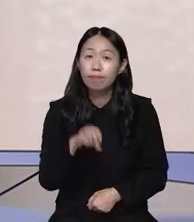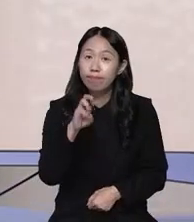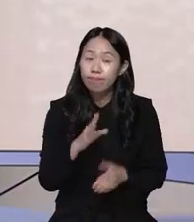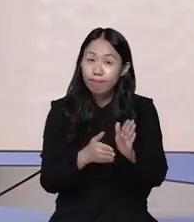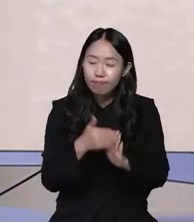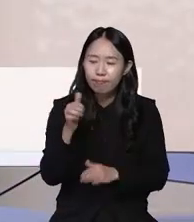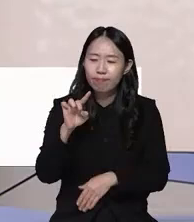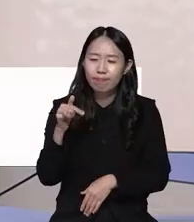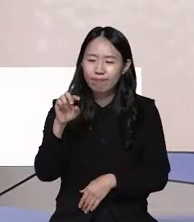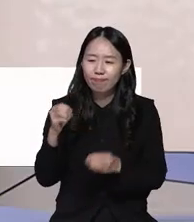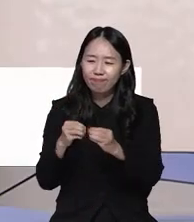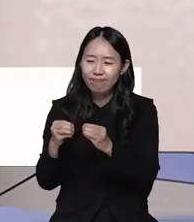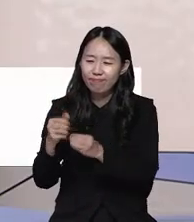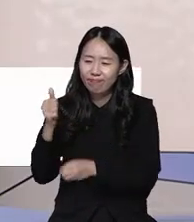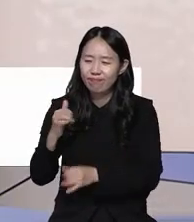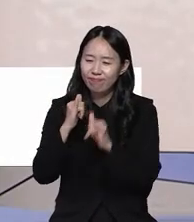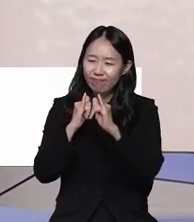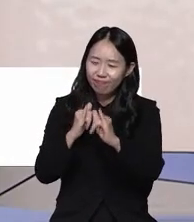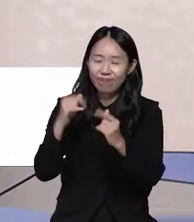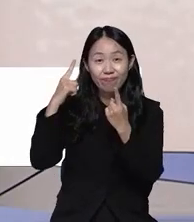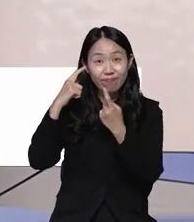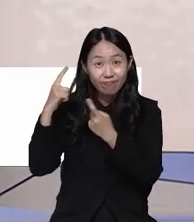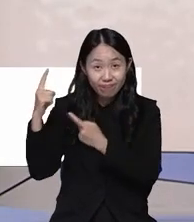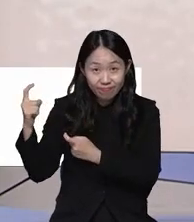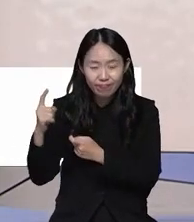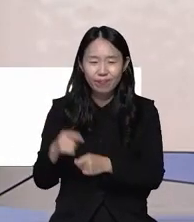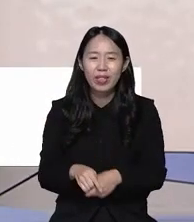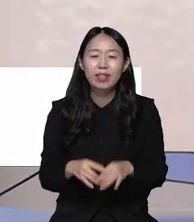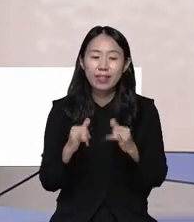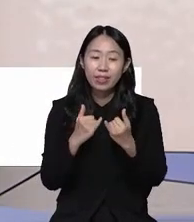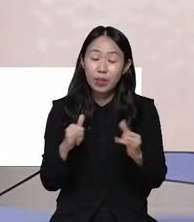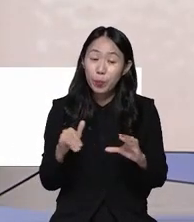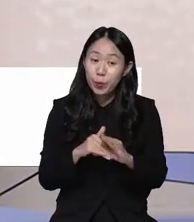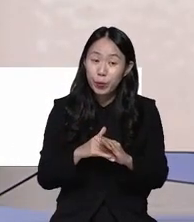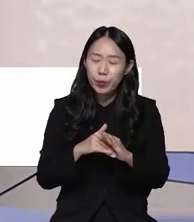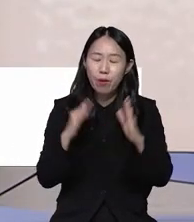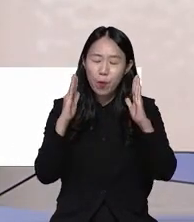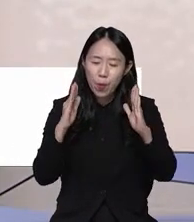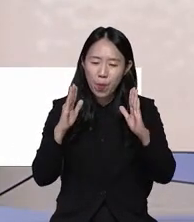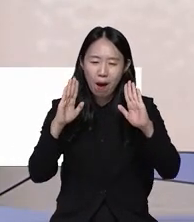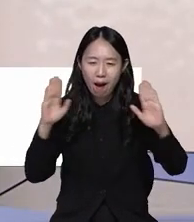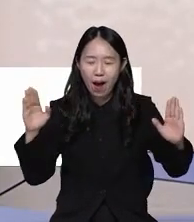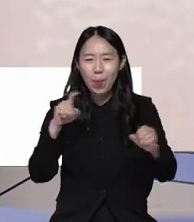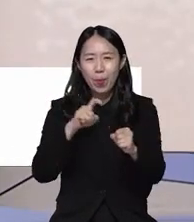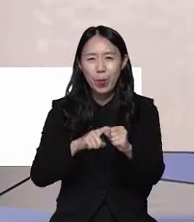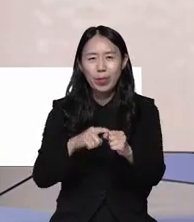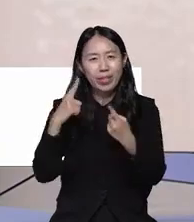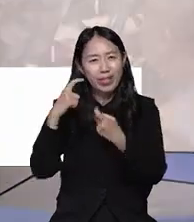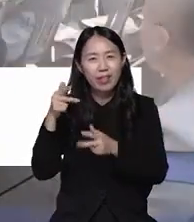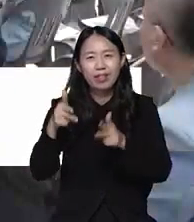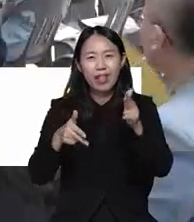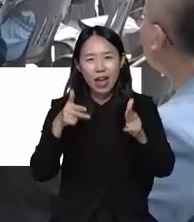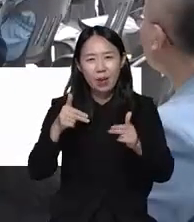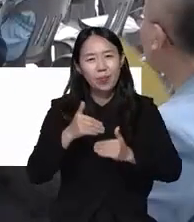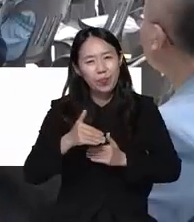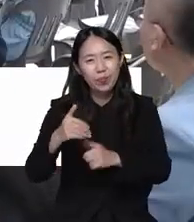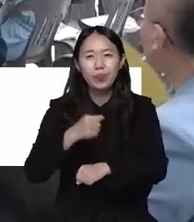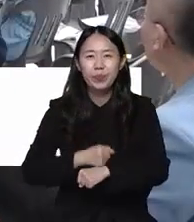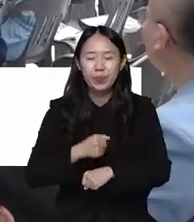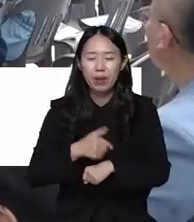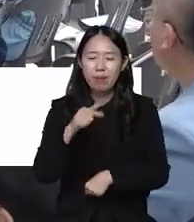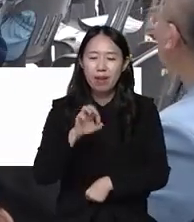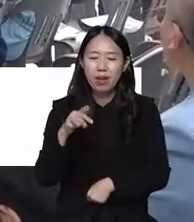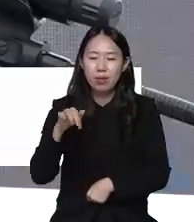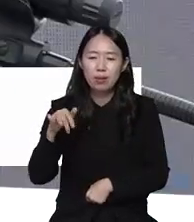광주시가 한강 작가의 노벨문학상 수상을 기념해 인문학 지평을 넓히는 방향으로 기념사업을 진행하기로 했습니다.